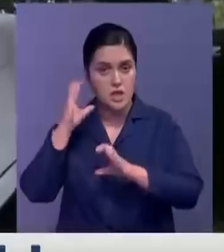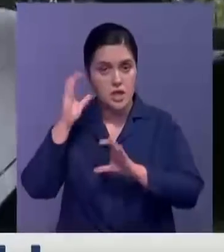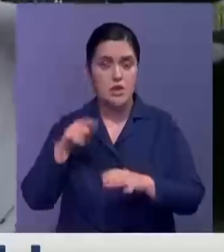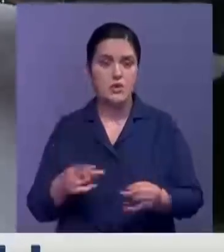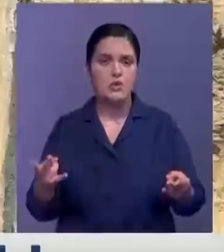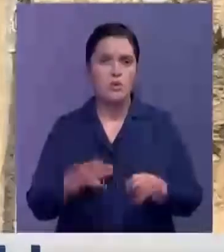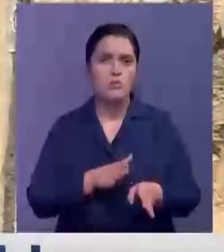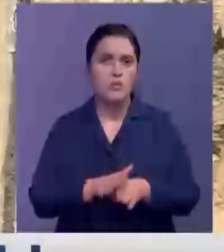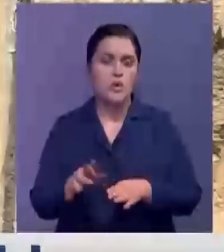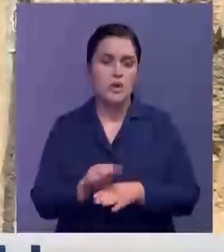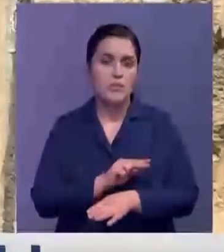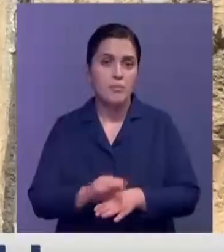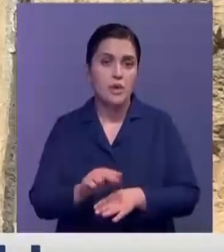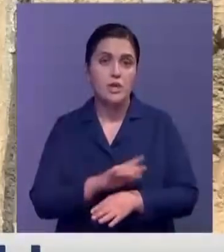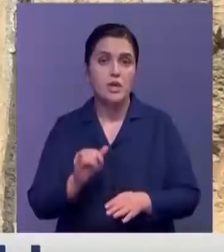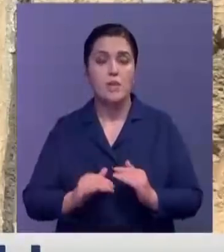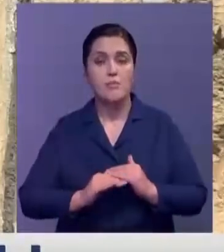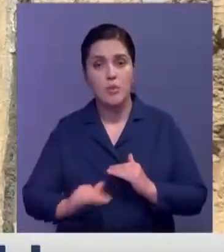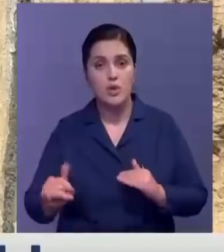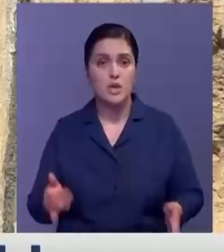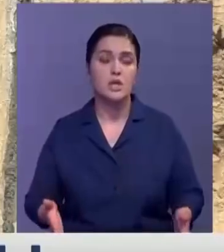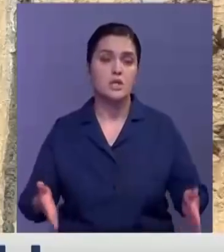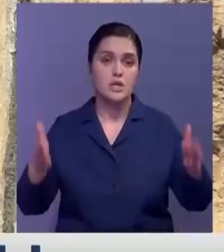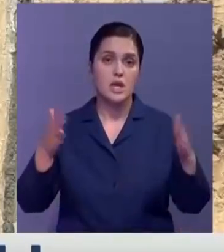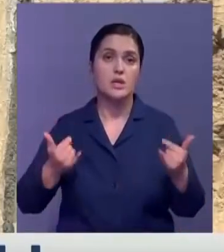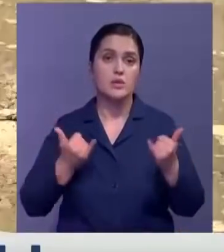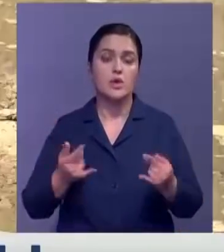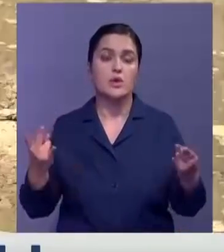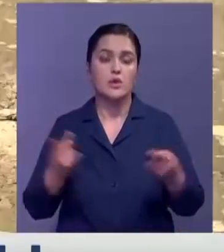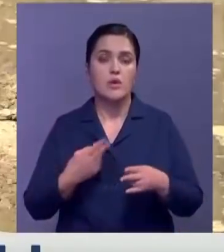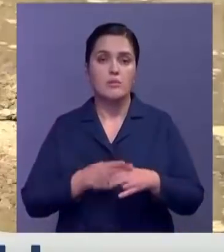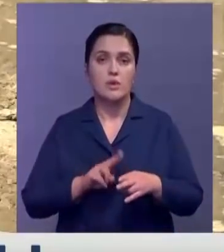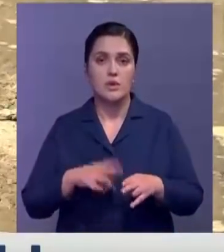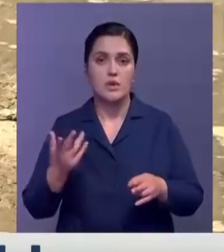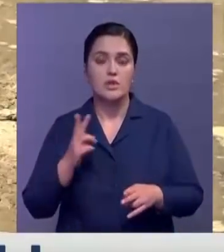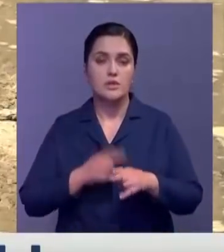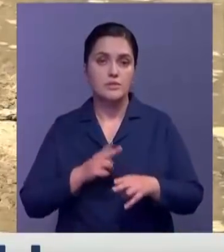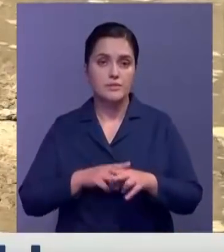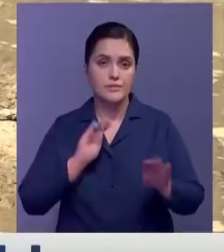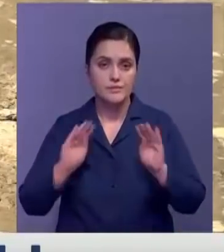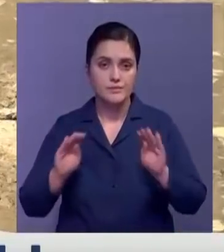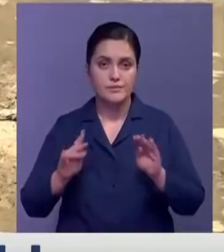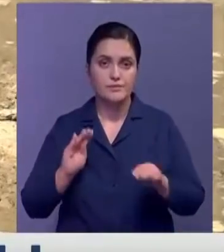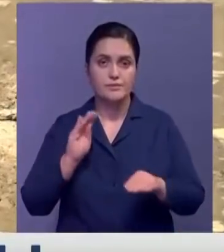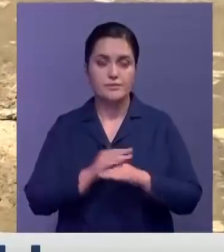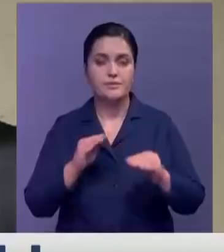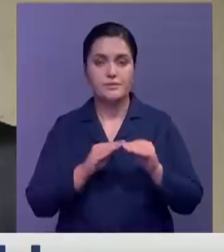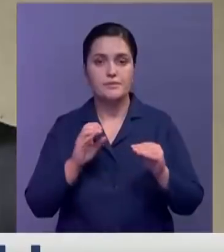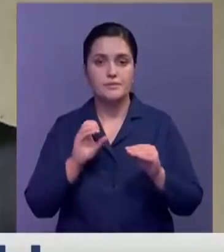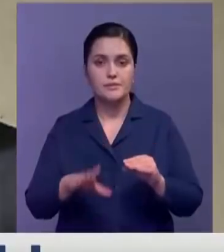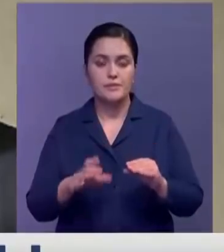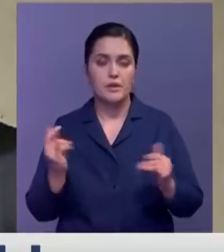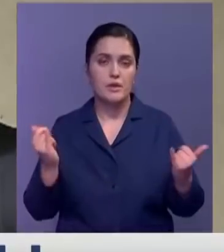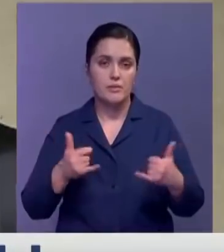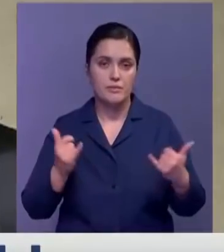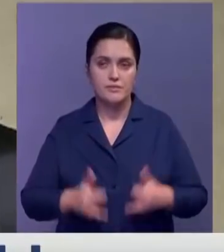требуется капитальный ремонт. И пол, и стены резервуара теперь надо армировать и нарастить еще на 10 сантиметров бетона.